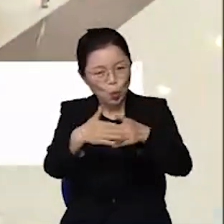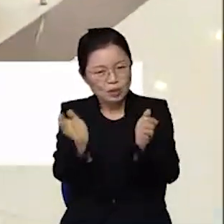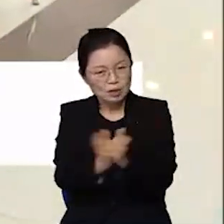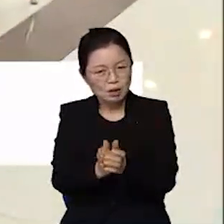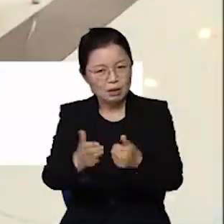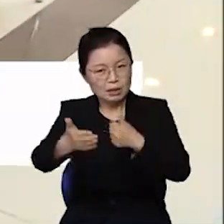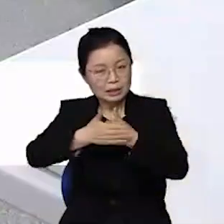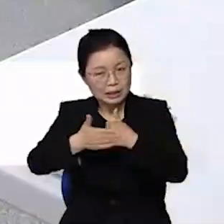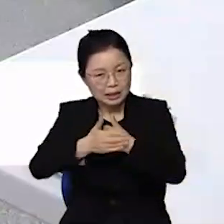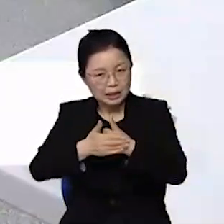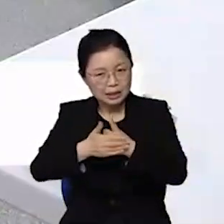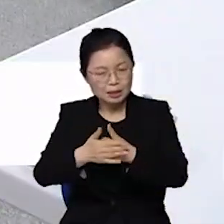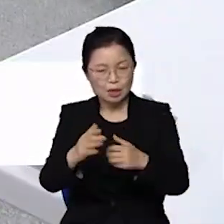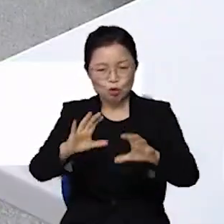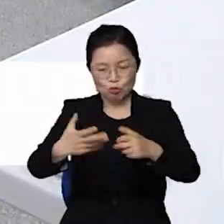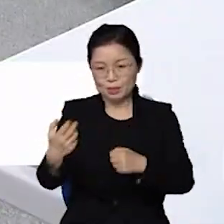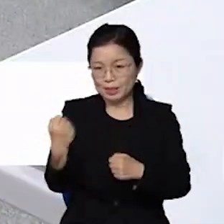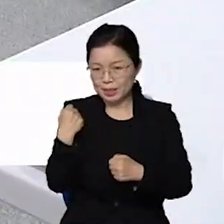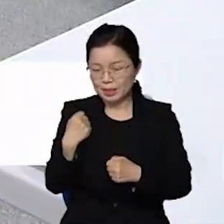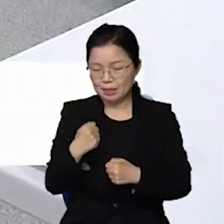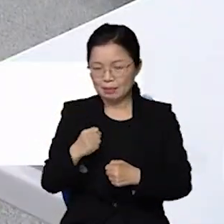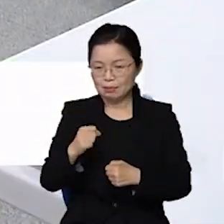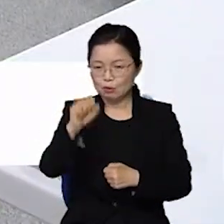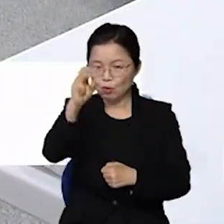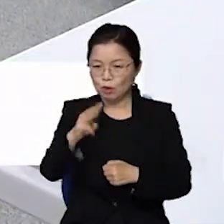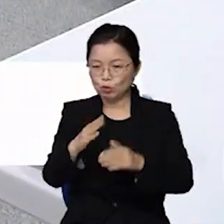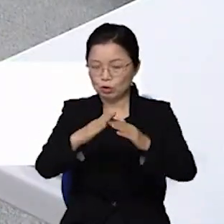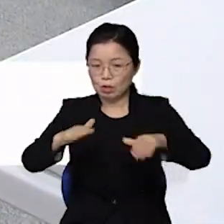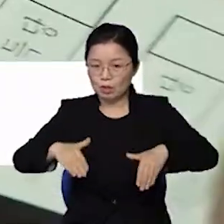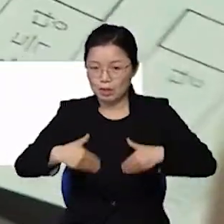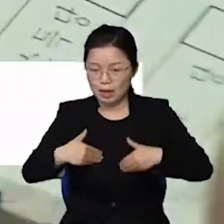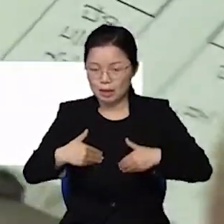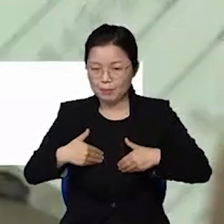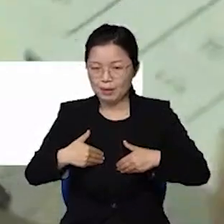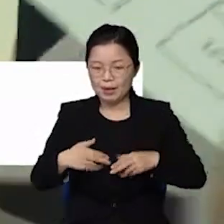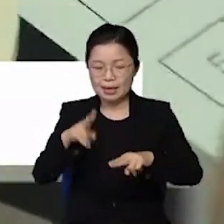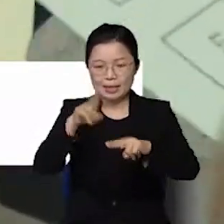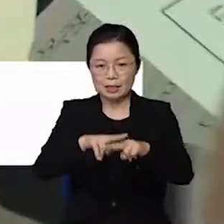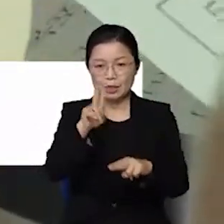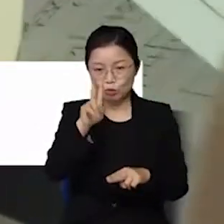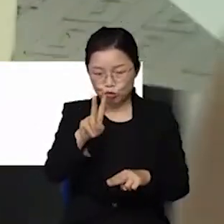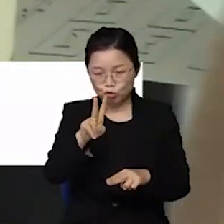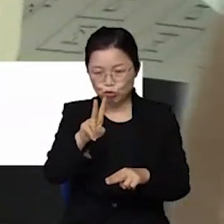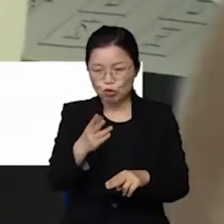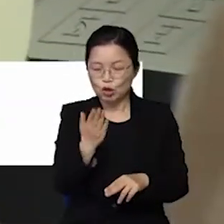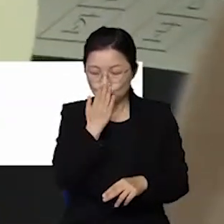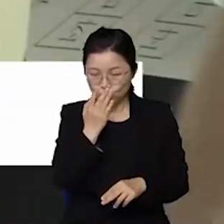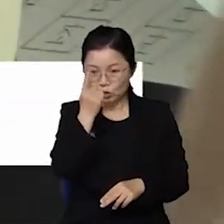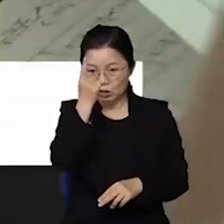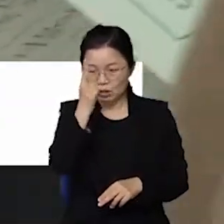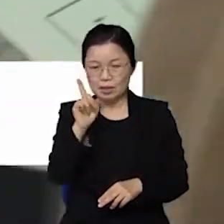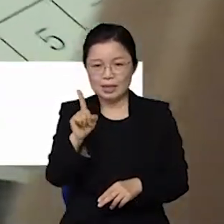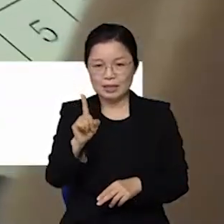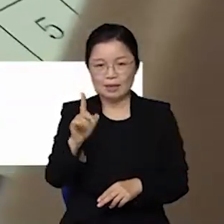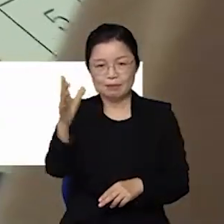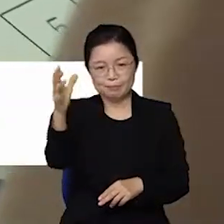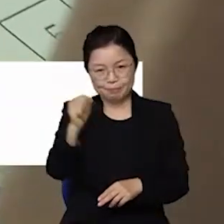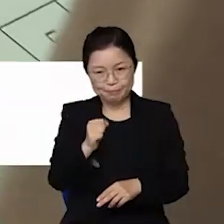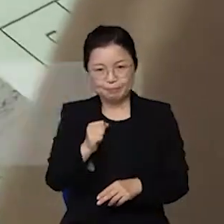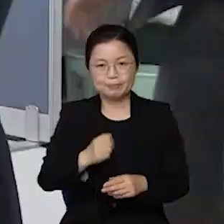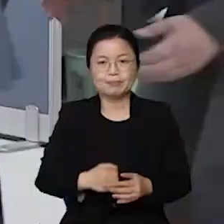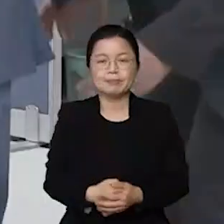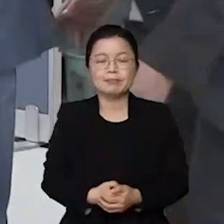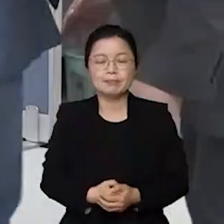얻은 국민의힘은 광주 전남 시도광역의회에서 2석, 순천 기초의회 1석을